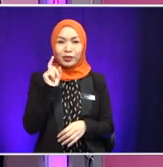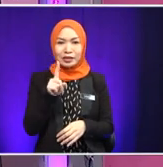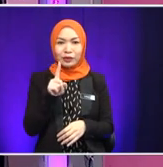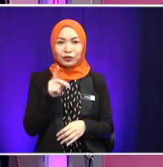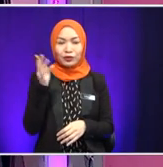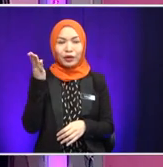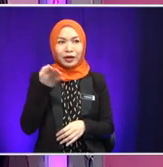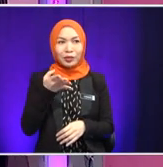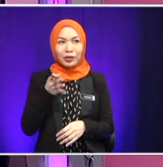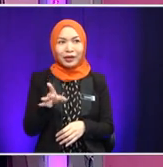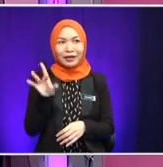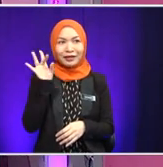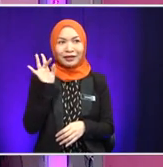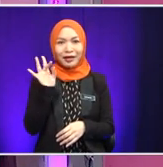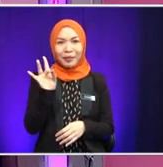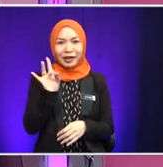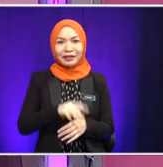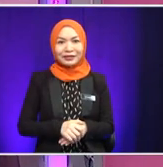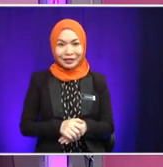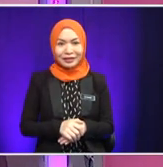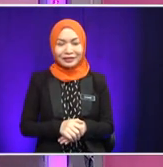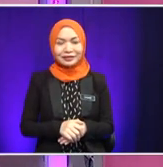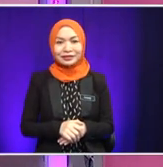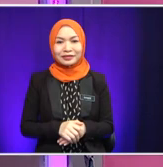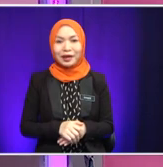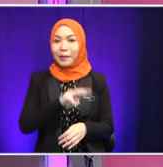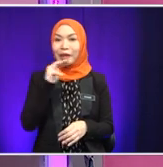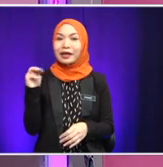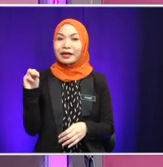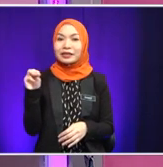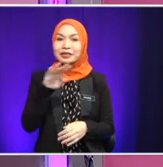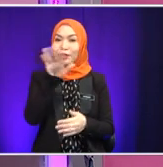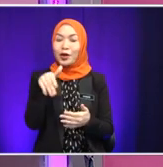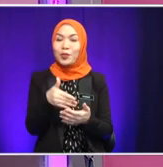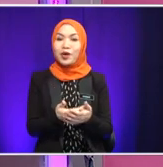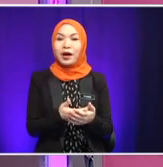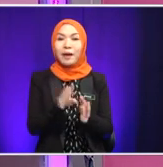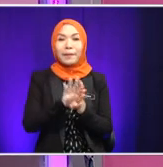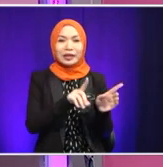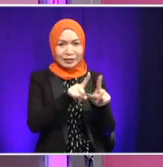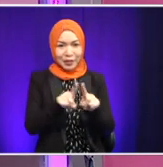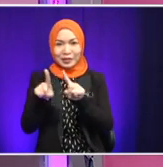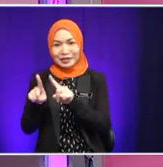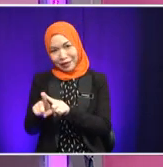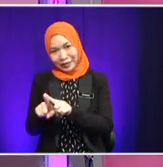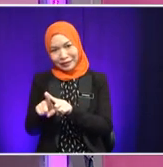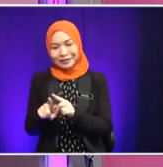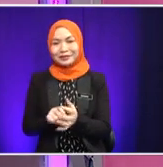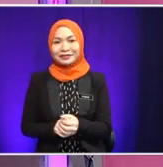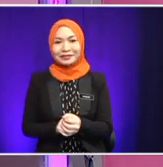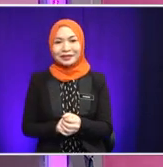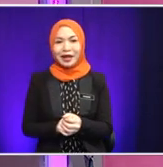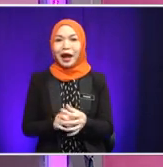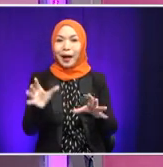kebangsaan dikerjakan nampak Bagaimana berbagai kaum ini mereka turut serta dalam sambutan hari kebangsaan yang sama ada mereka mengambil bahagia